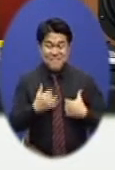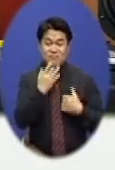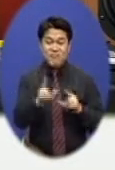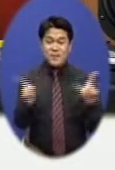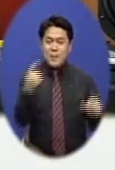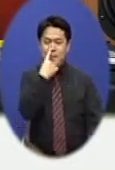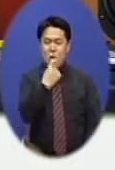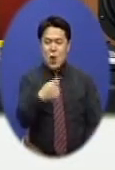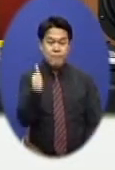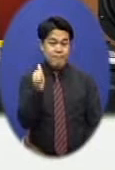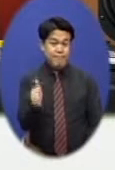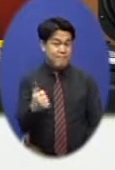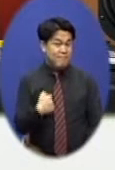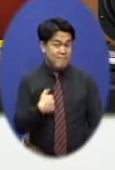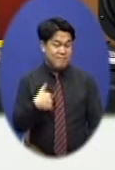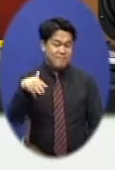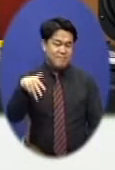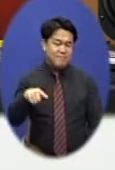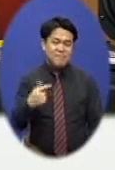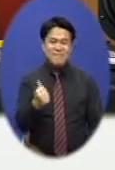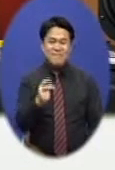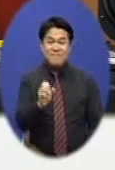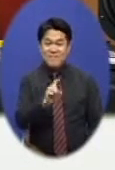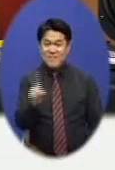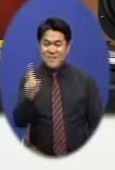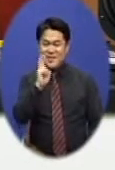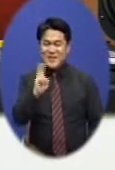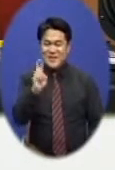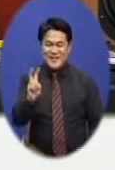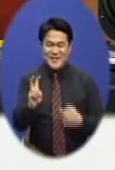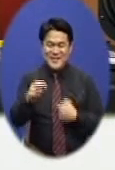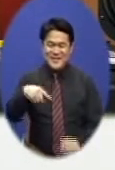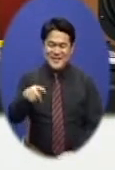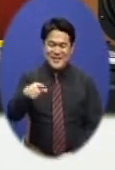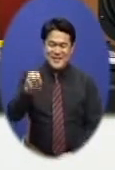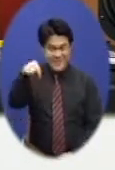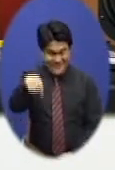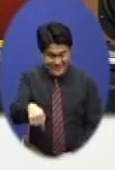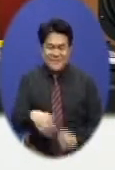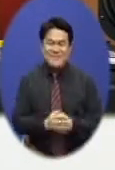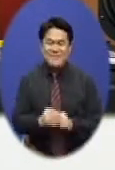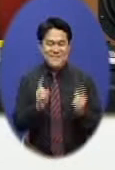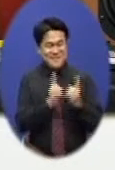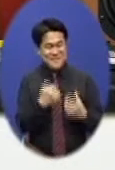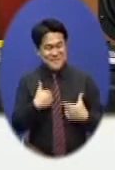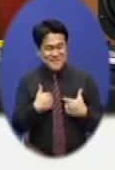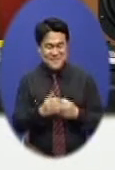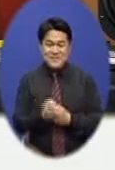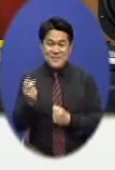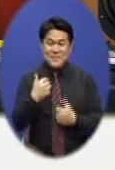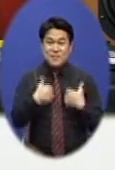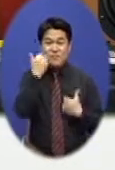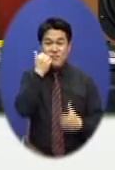화요일에 멋진 남자 춘향아 쇽쇽쇽 서정우입니다. 네, 반갑습니다. 네, 네 그리고